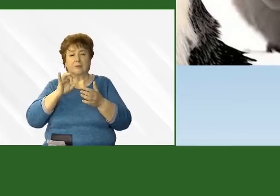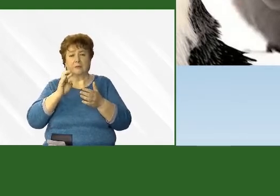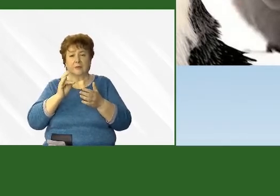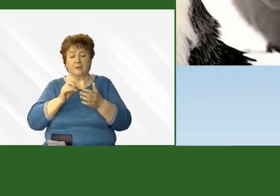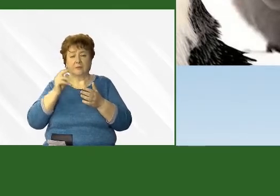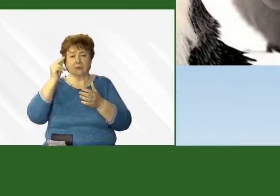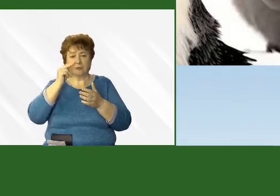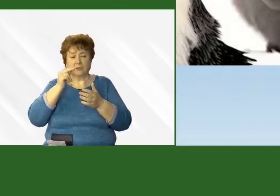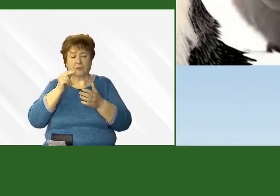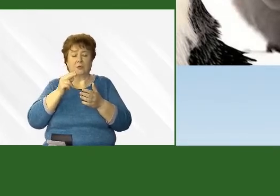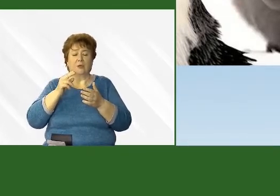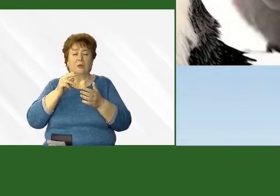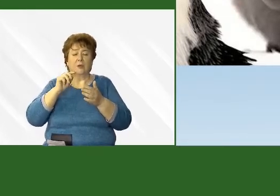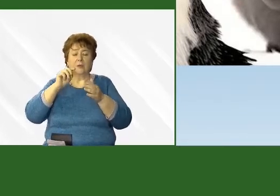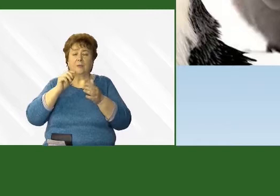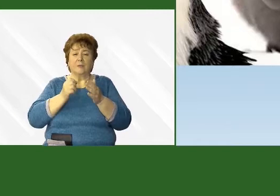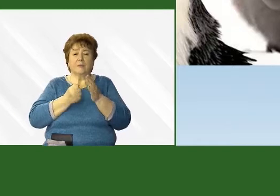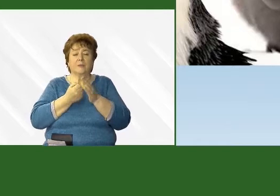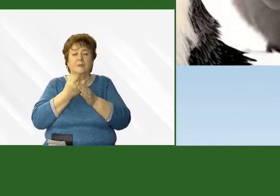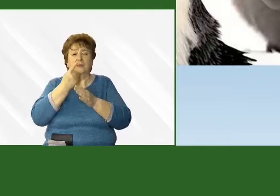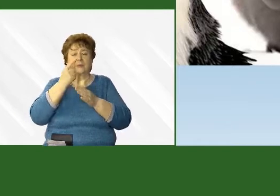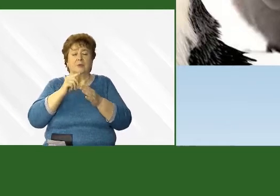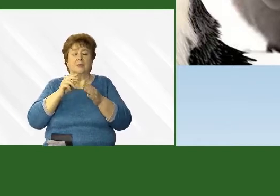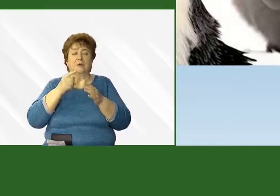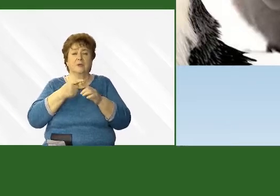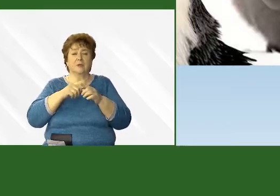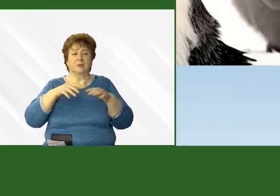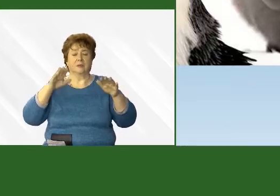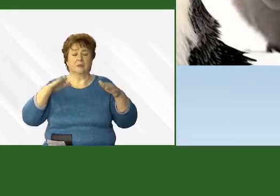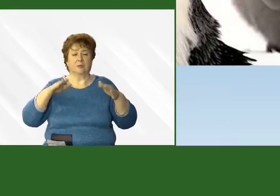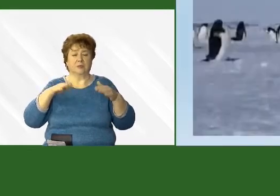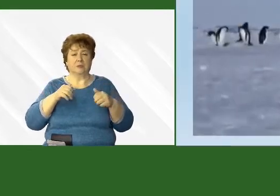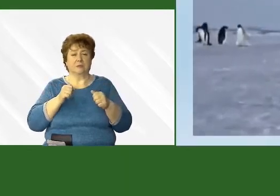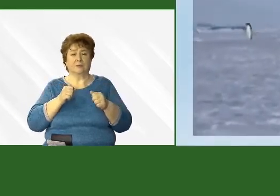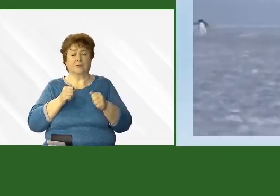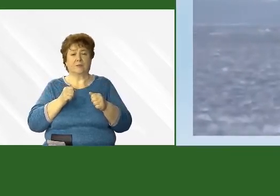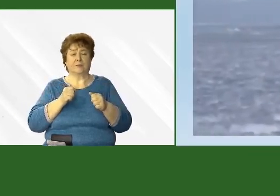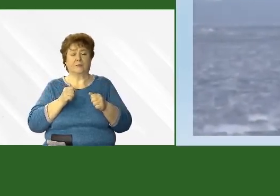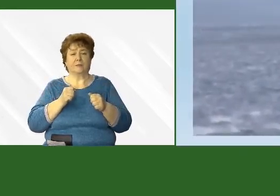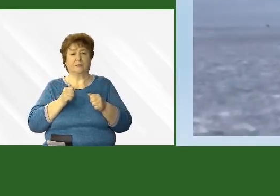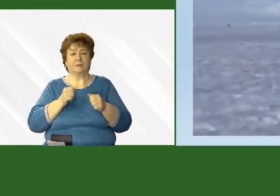для изучения эмбрионального периода развития этих птиц.